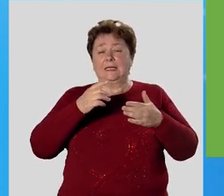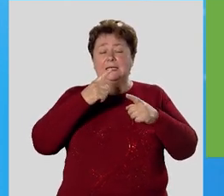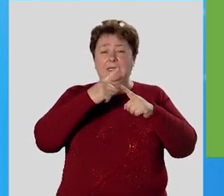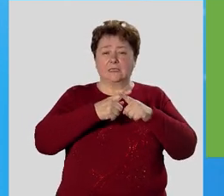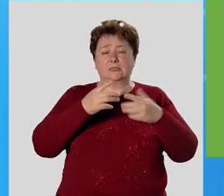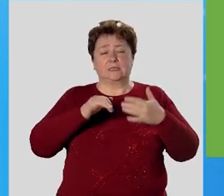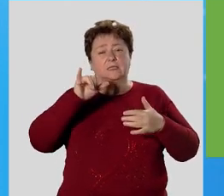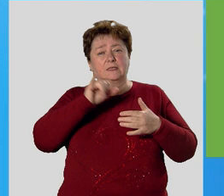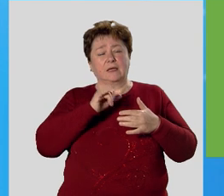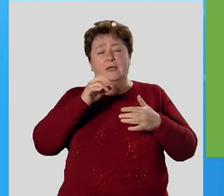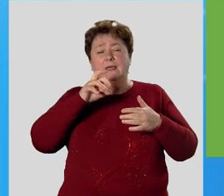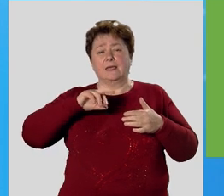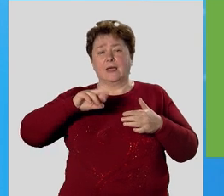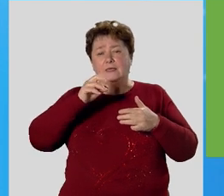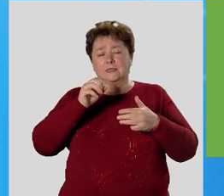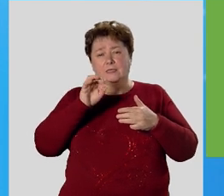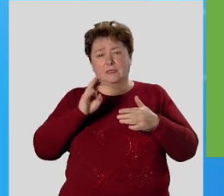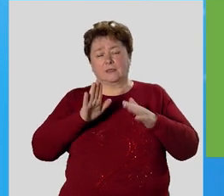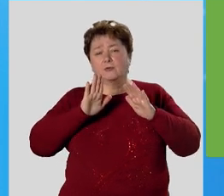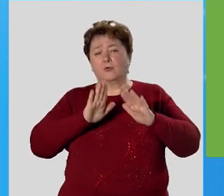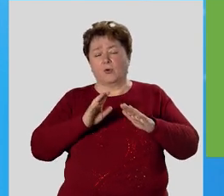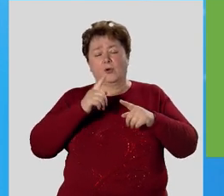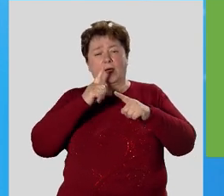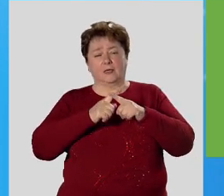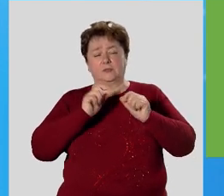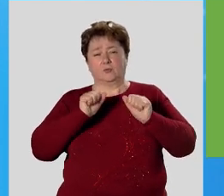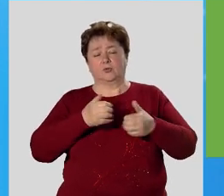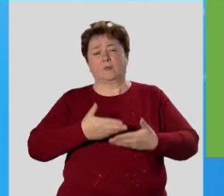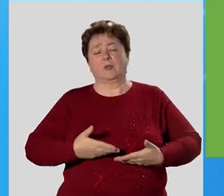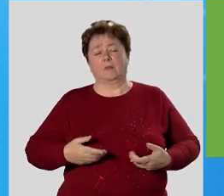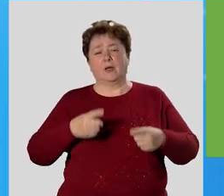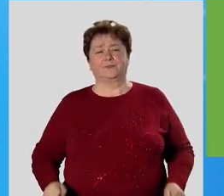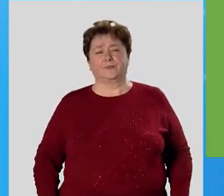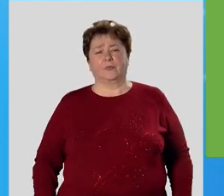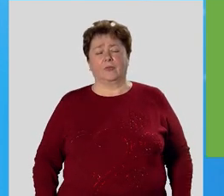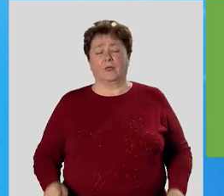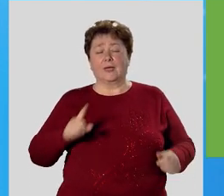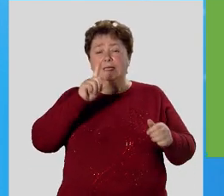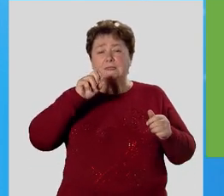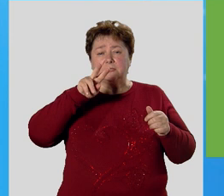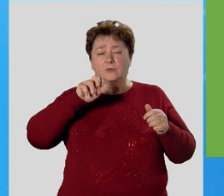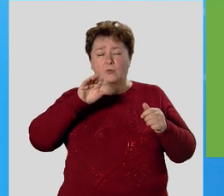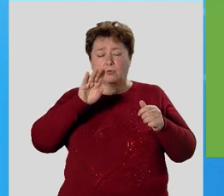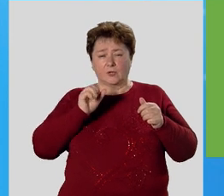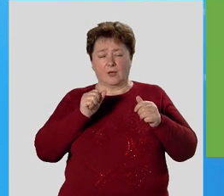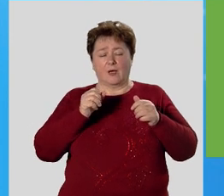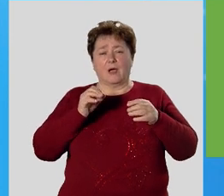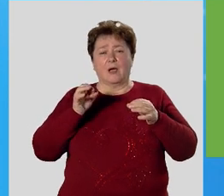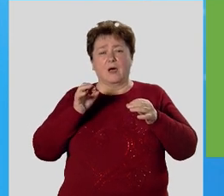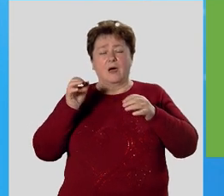Y. В яйцеклетке может быть только X половая хромосома. Зигота